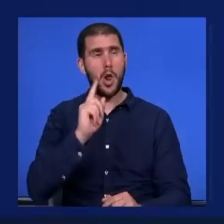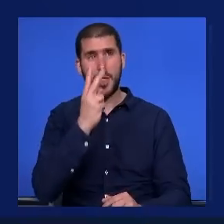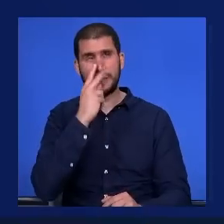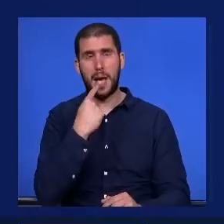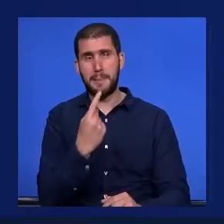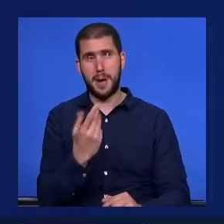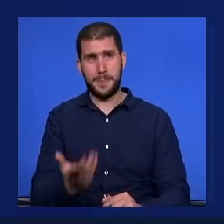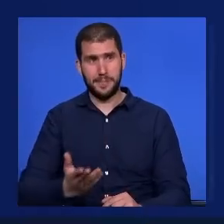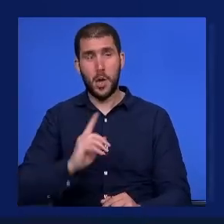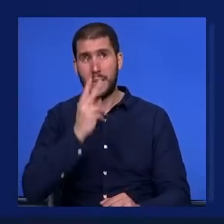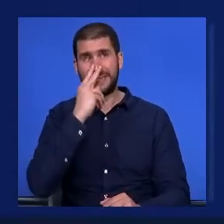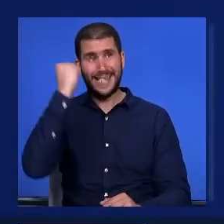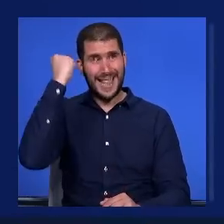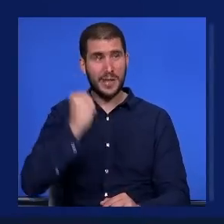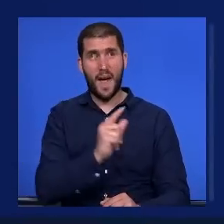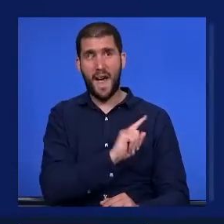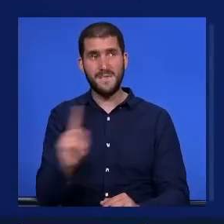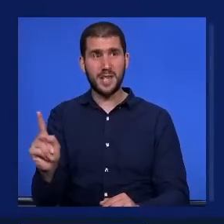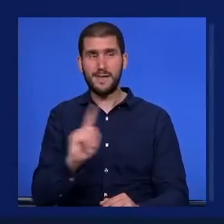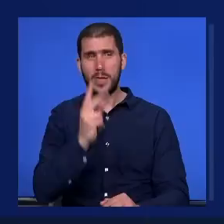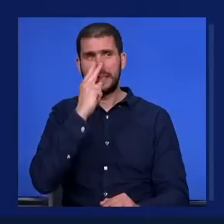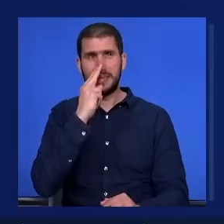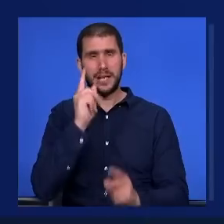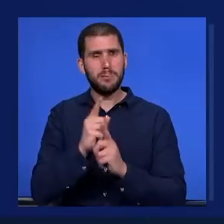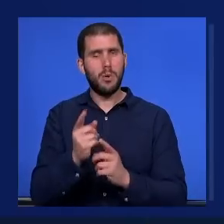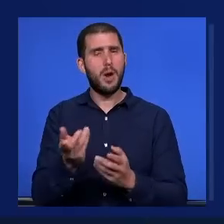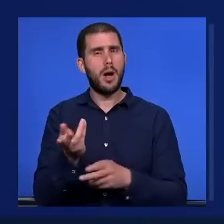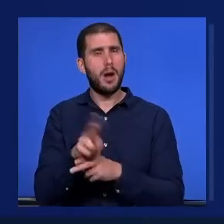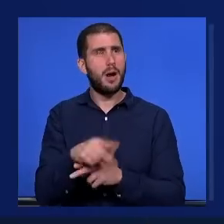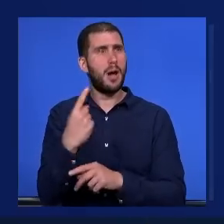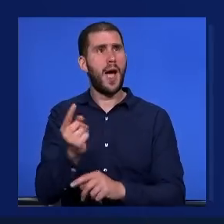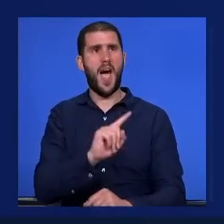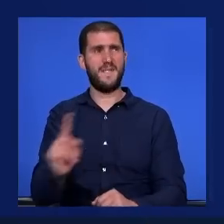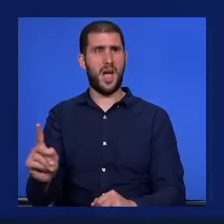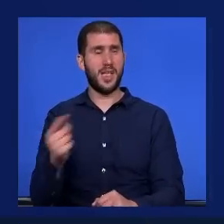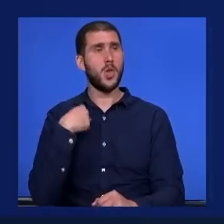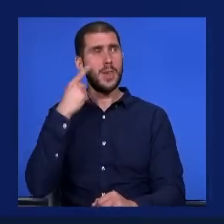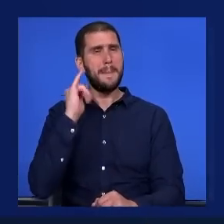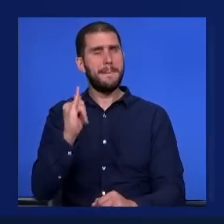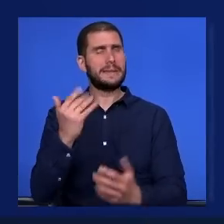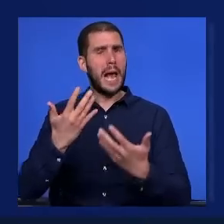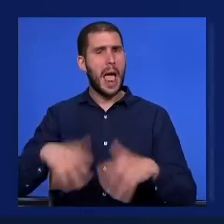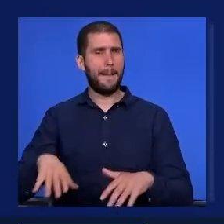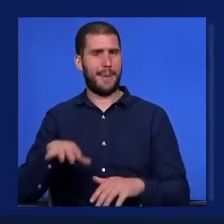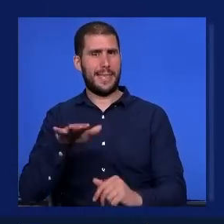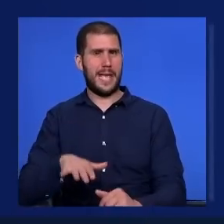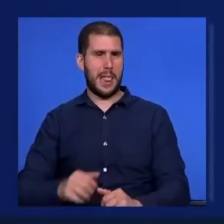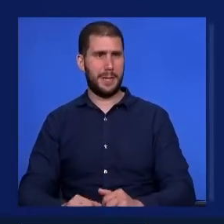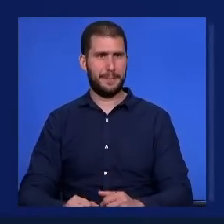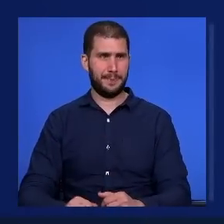לשופטים. לא ניסיתי לרצוח אף אחד, ולא ניסיתי לקחת חיים של אף אחד. אני יודע מה זה, לאבד